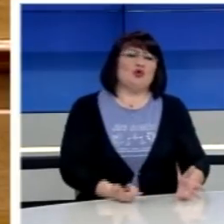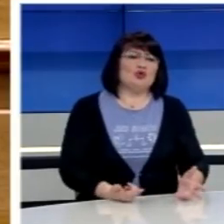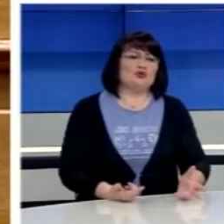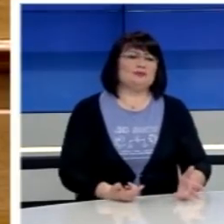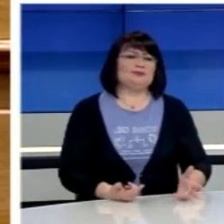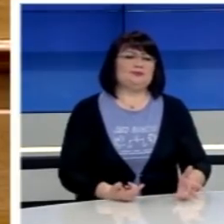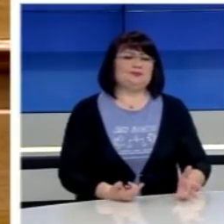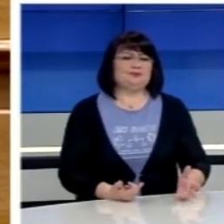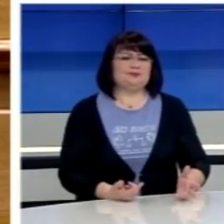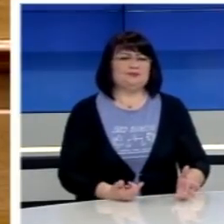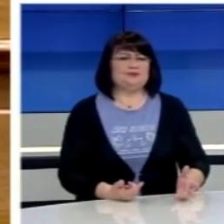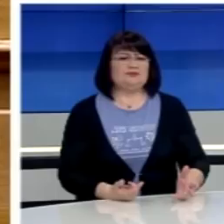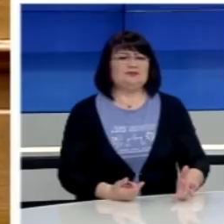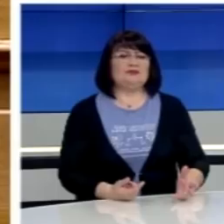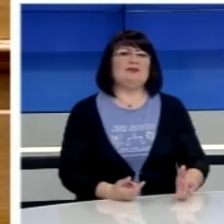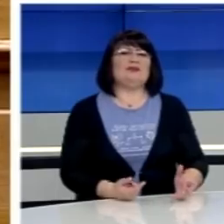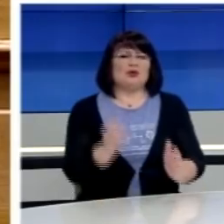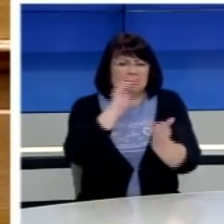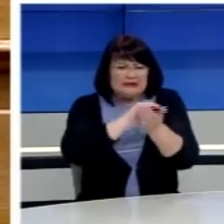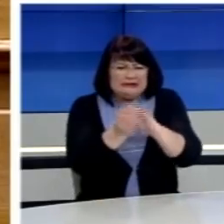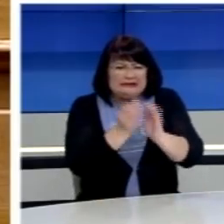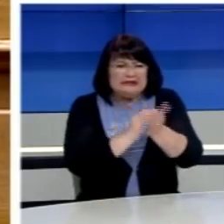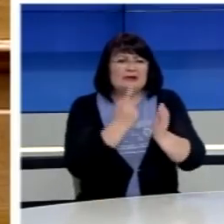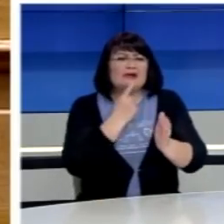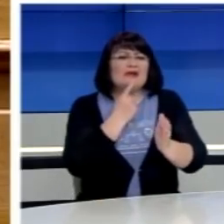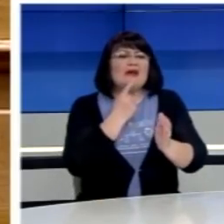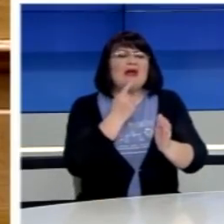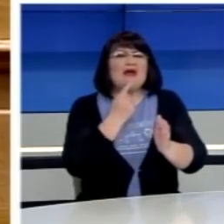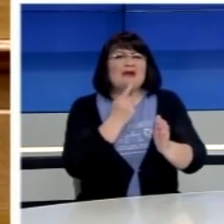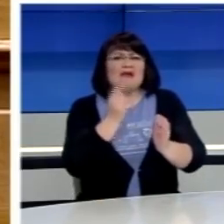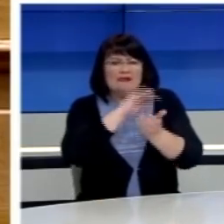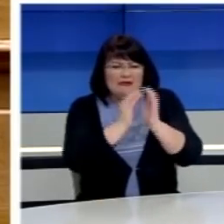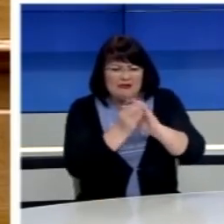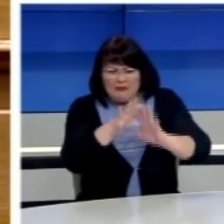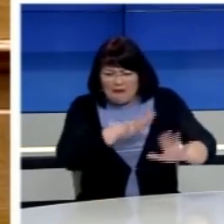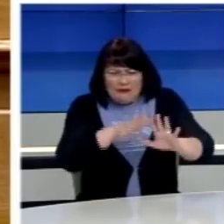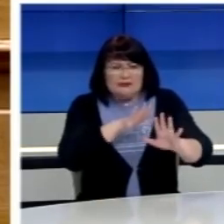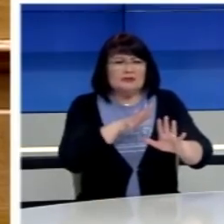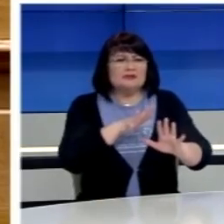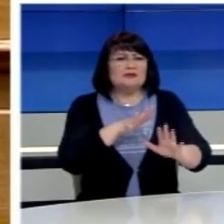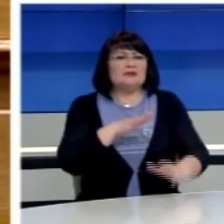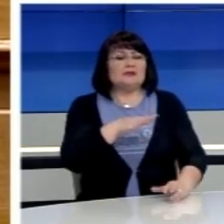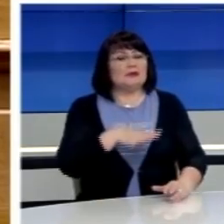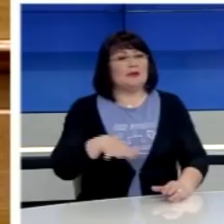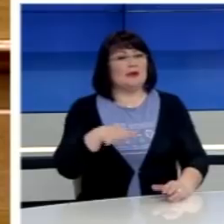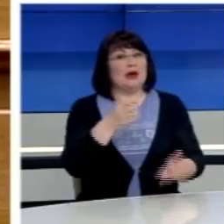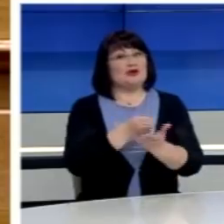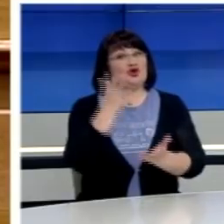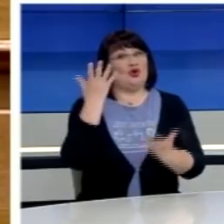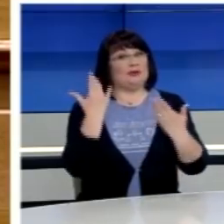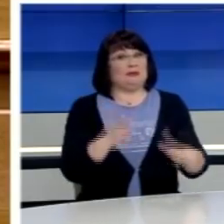διάφορες αναρθολογικές θεωρίες συνωμοσίας που δίνουν και παίρνουν σε μια χώρα με